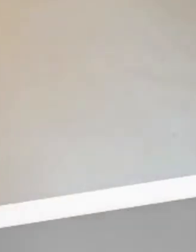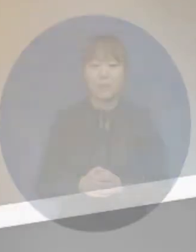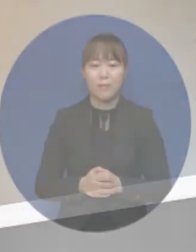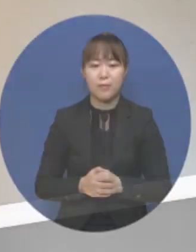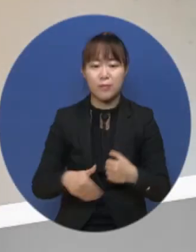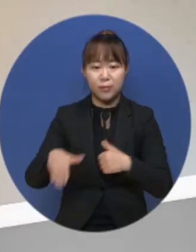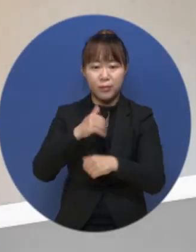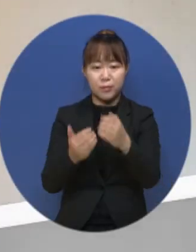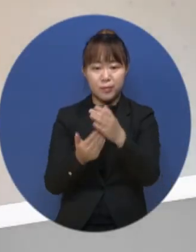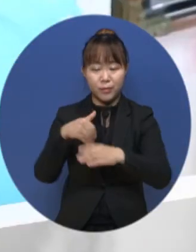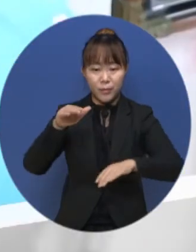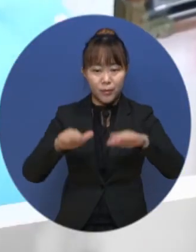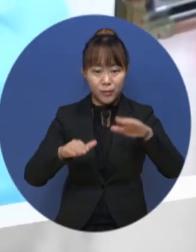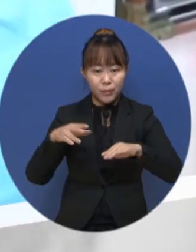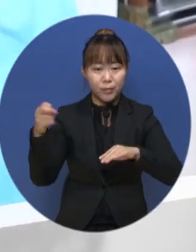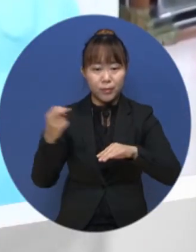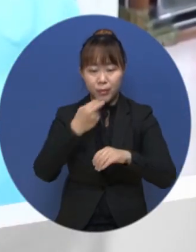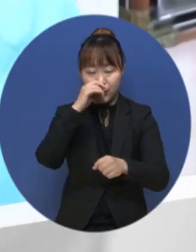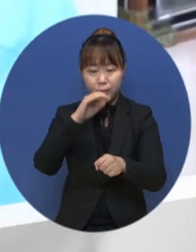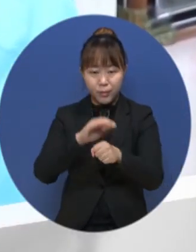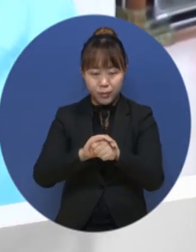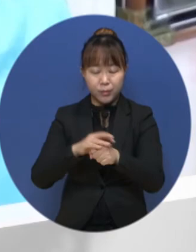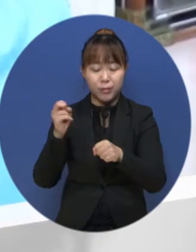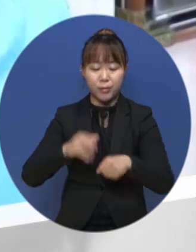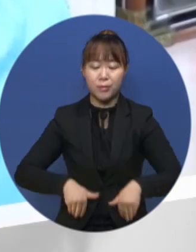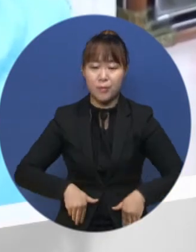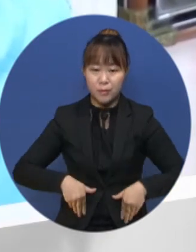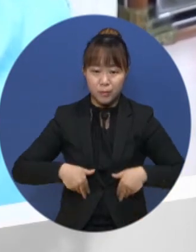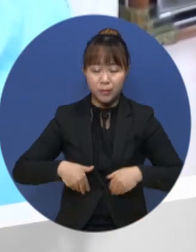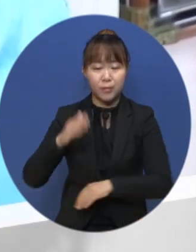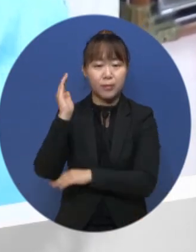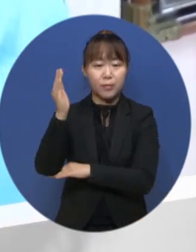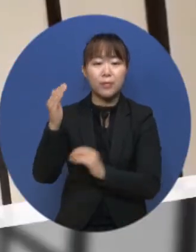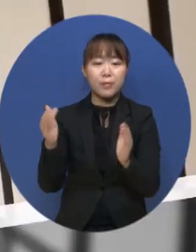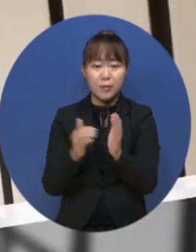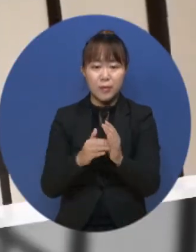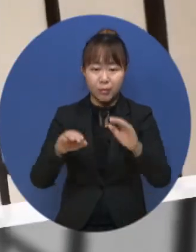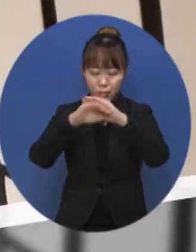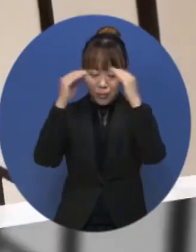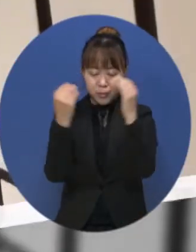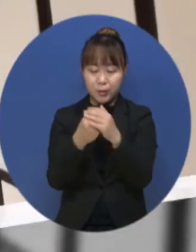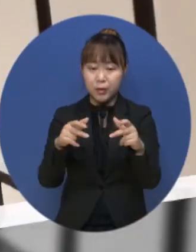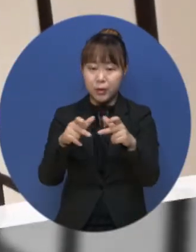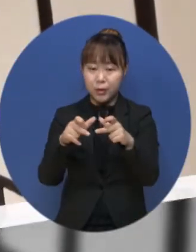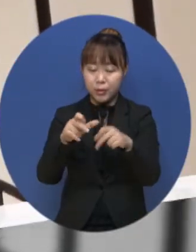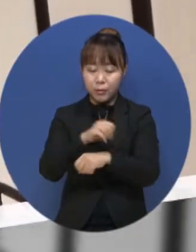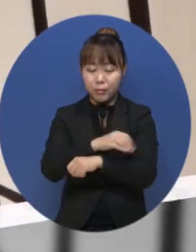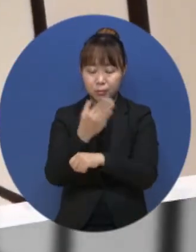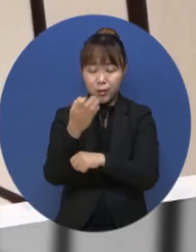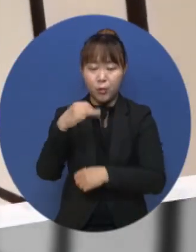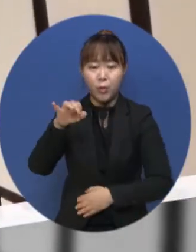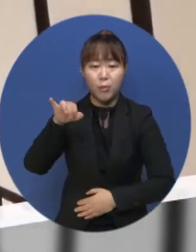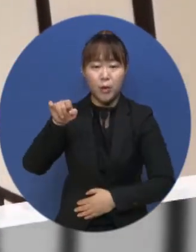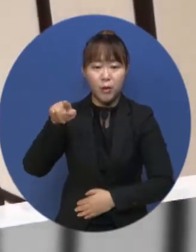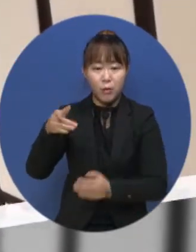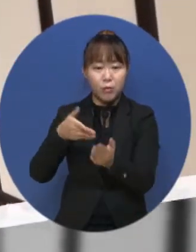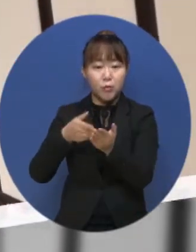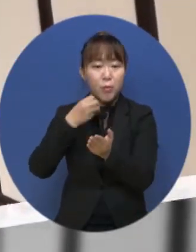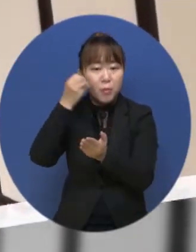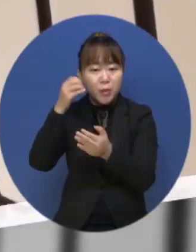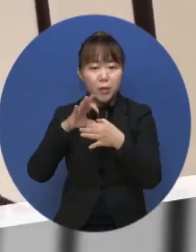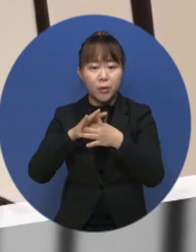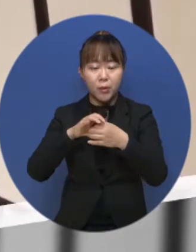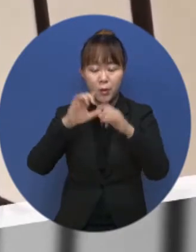우리 주변에서 일어나는 불공정한 사례부터 억울한 사연, 따뜻한 미담까지 장애인신문과